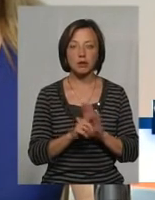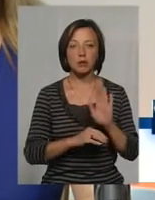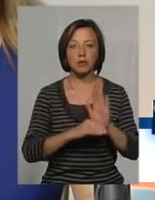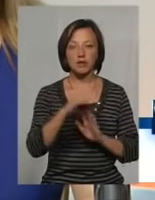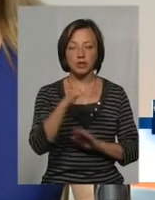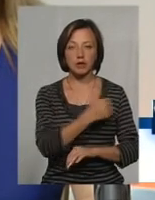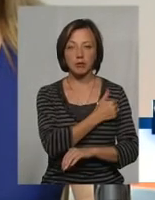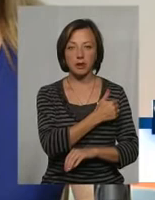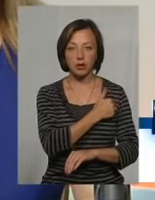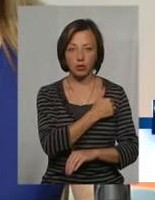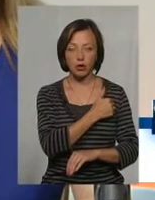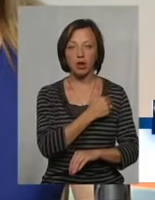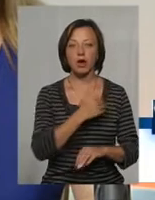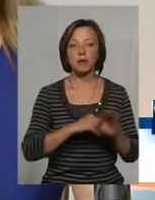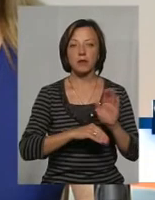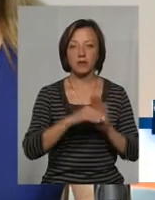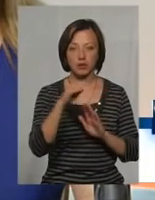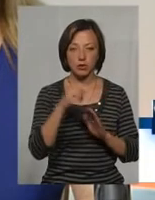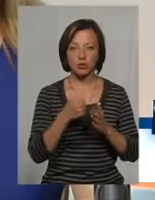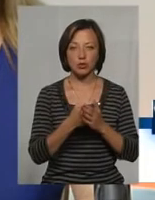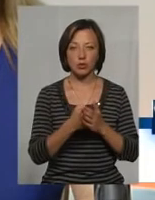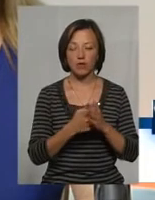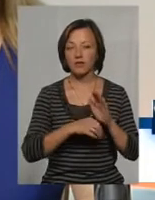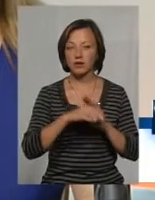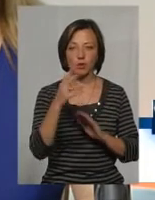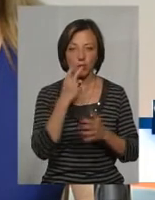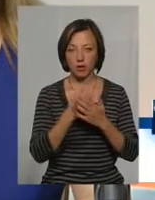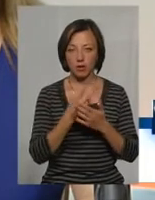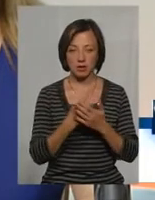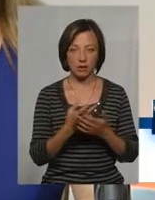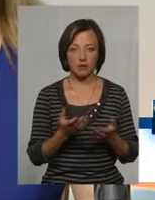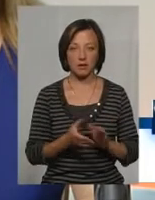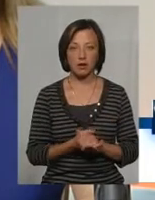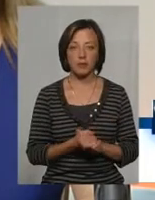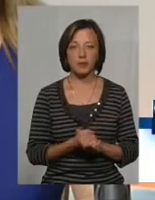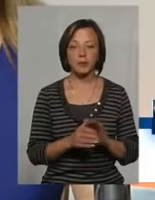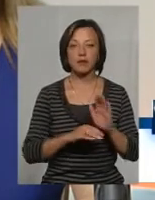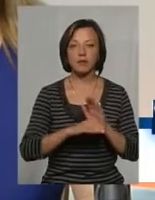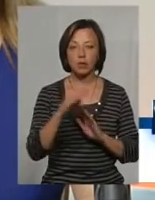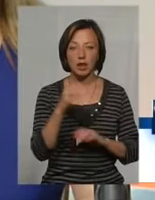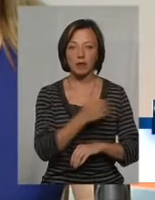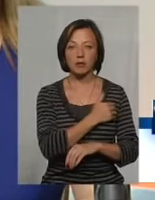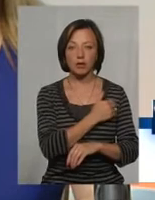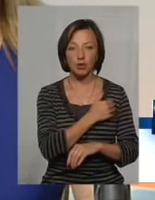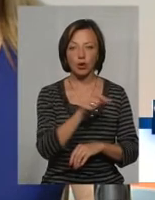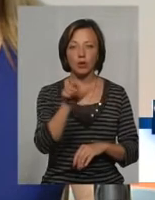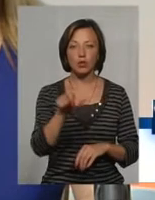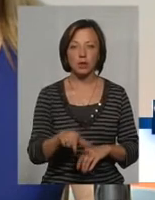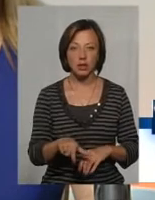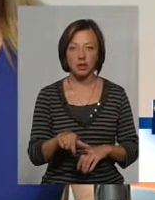підвищується температура. Температура підвищується до дуже високих цифр. При високій температурі